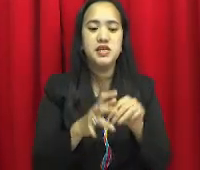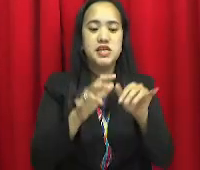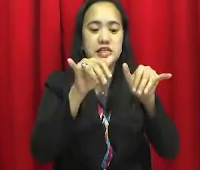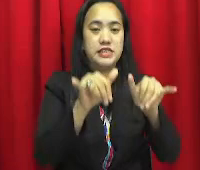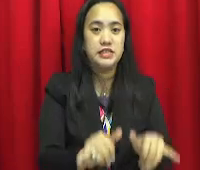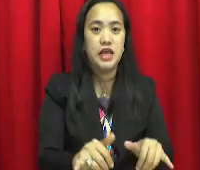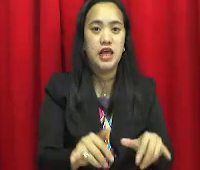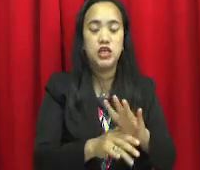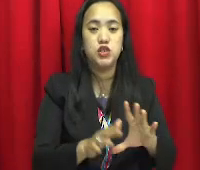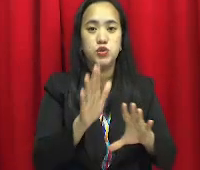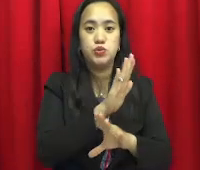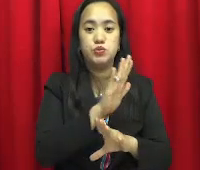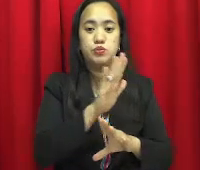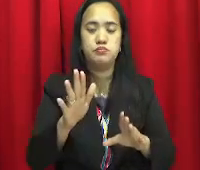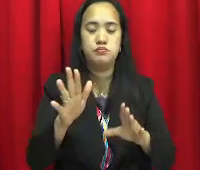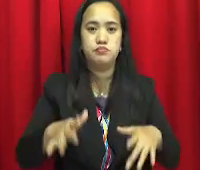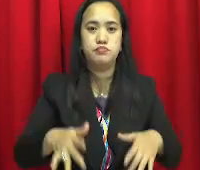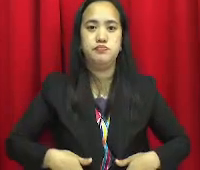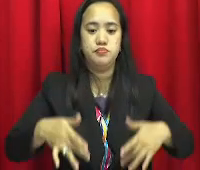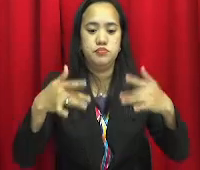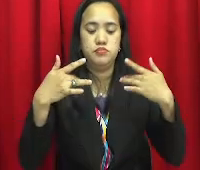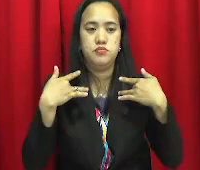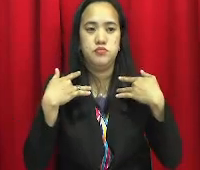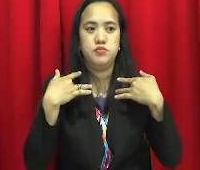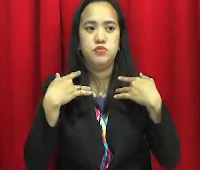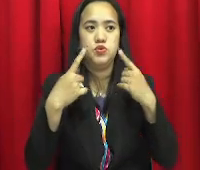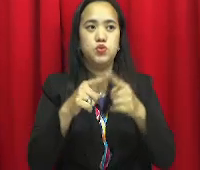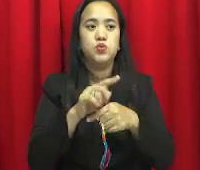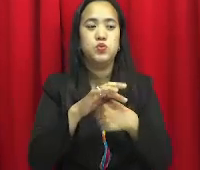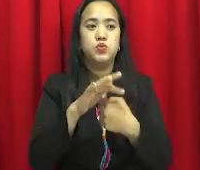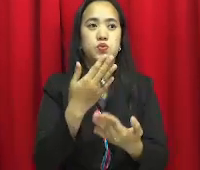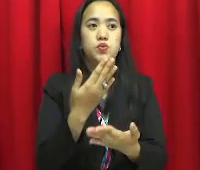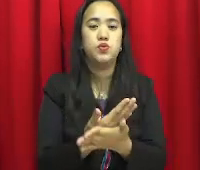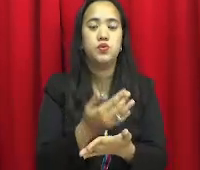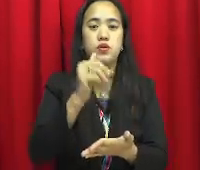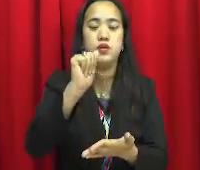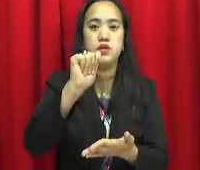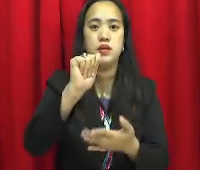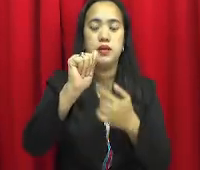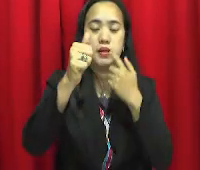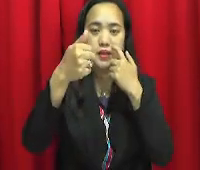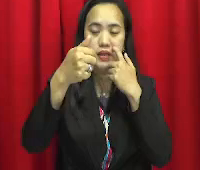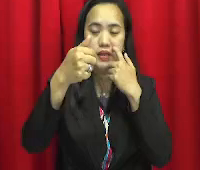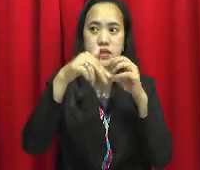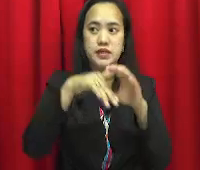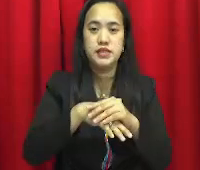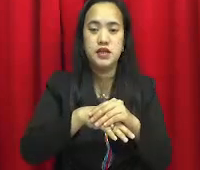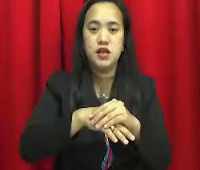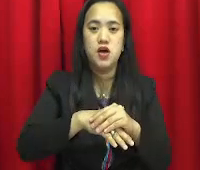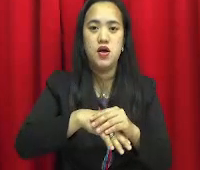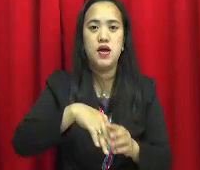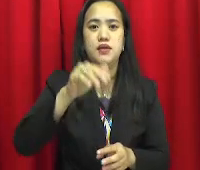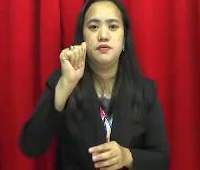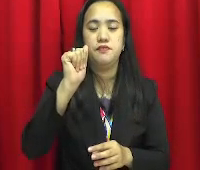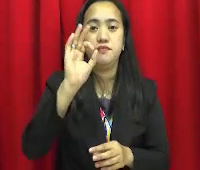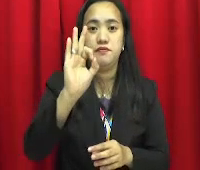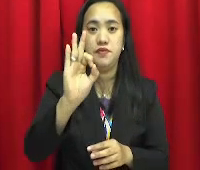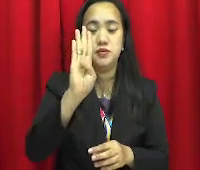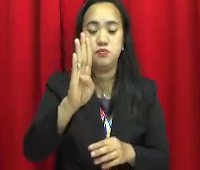nyo sa lahat ng mga ahente dyan sa Facebook? Ayan na naman. Shopee. Shopee,